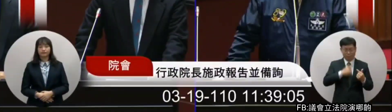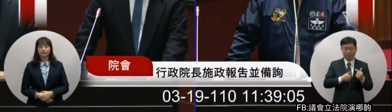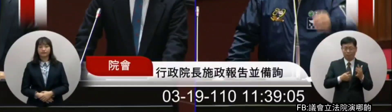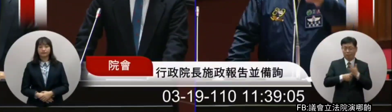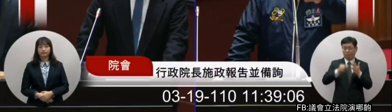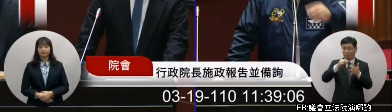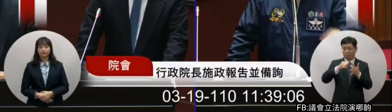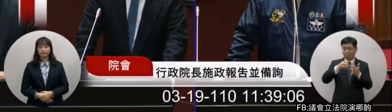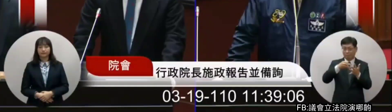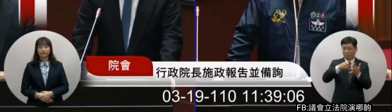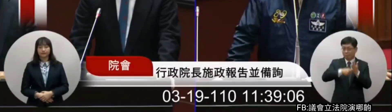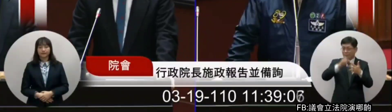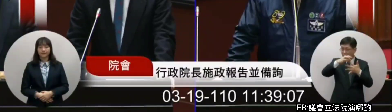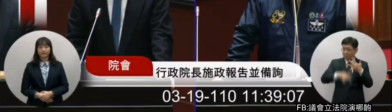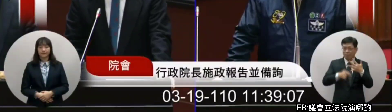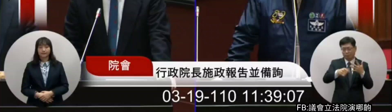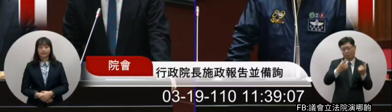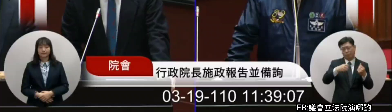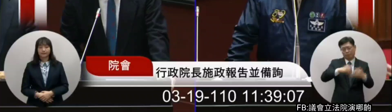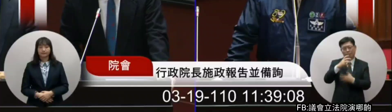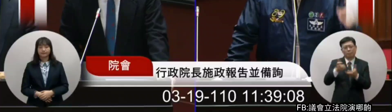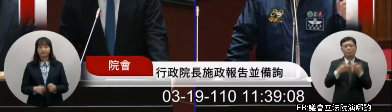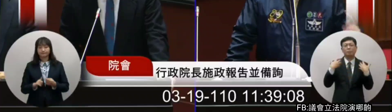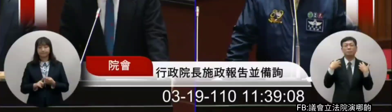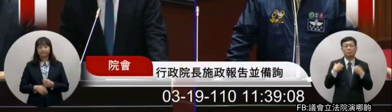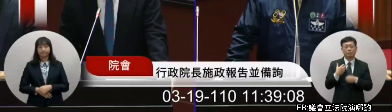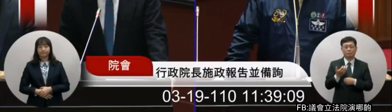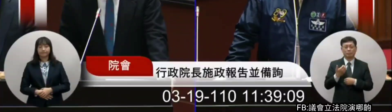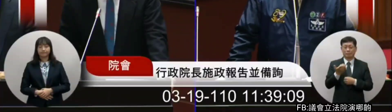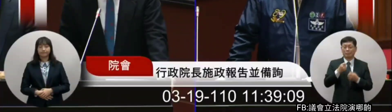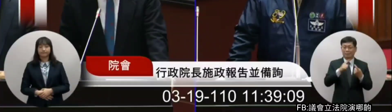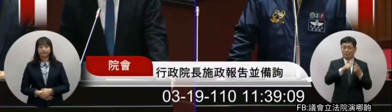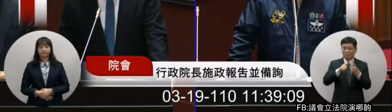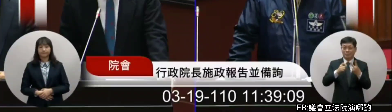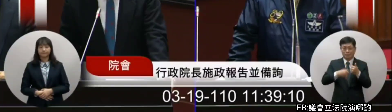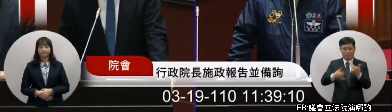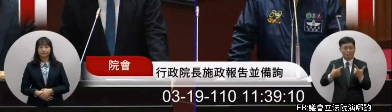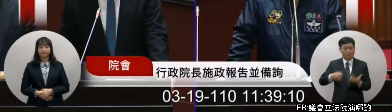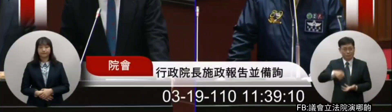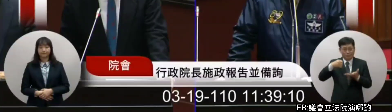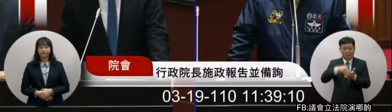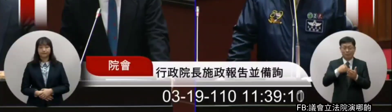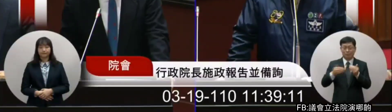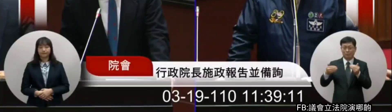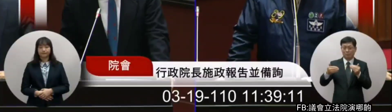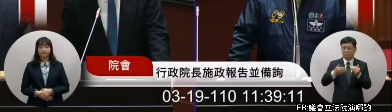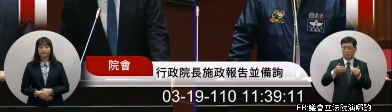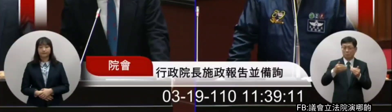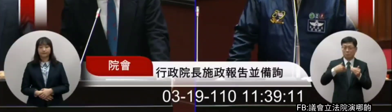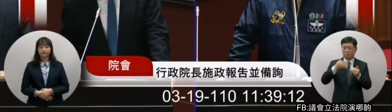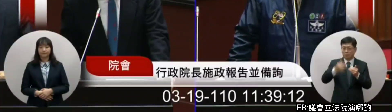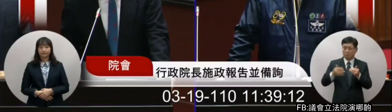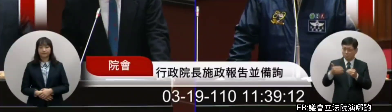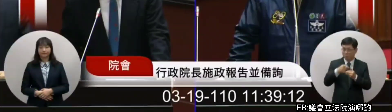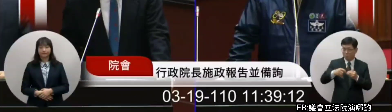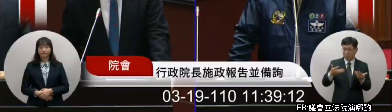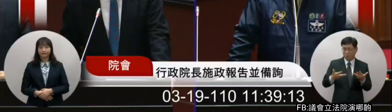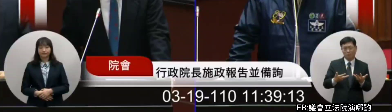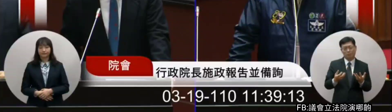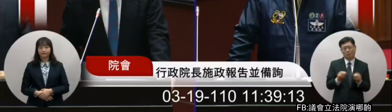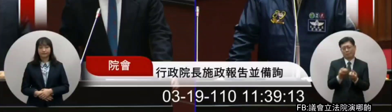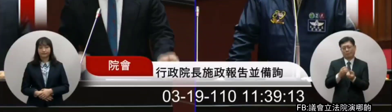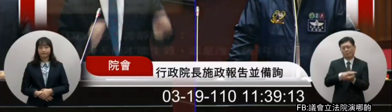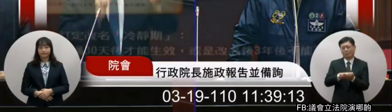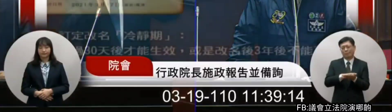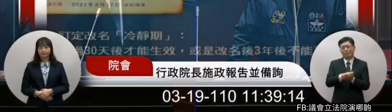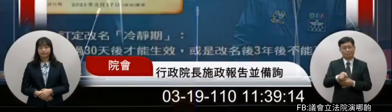条例啦，因为这个部分是内政部管啊。 是。 当然，前面两位委员也都提到所谓的鲑鱼之乱啊。那这一个新